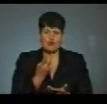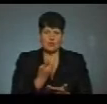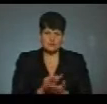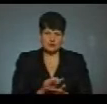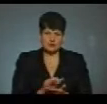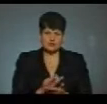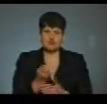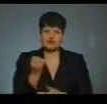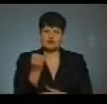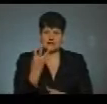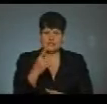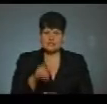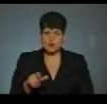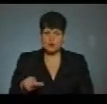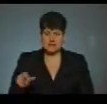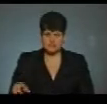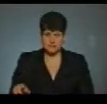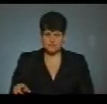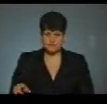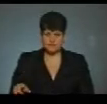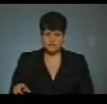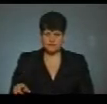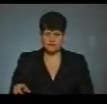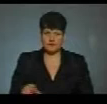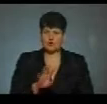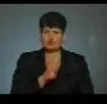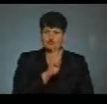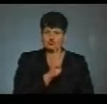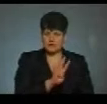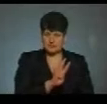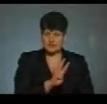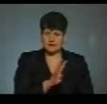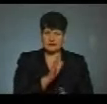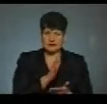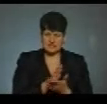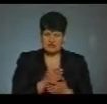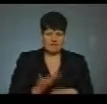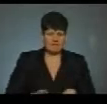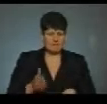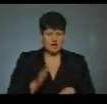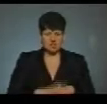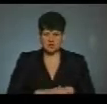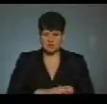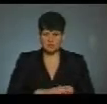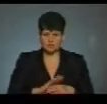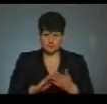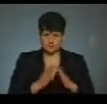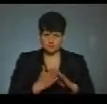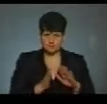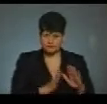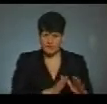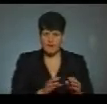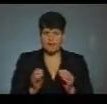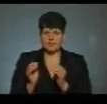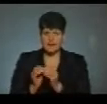госпіталізовано 14 осіб. 4 з яких перебувають у важкій формі і